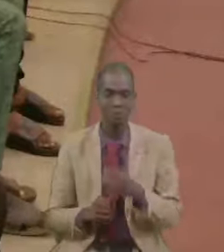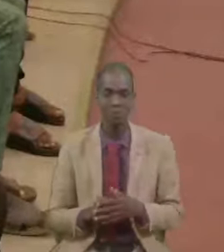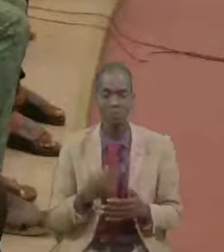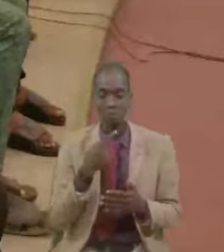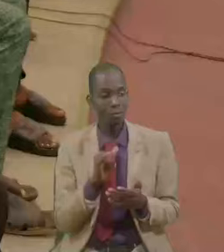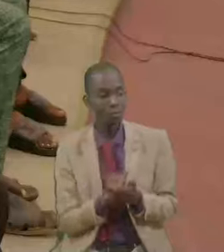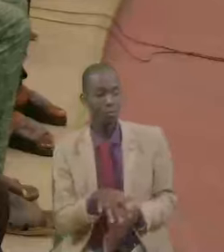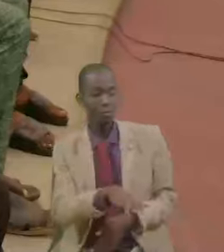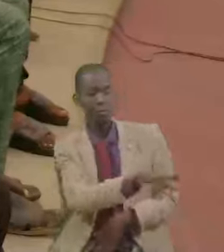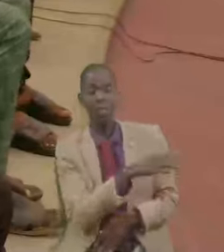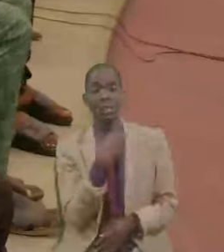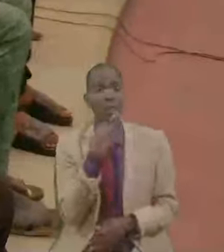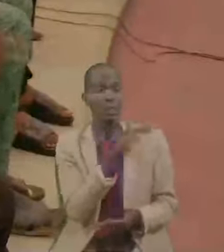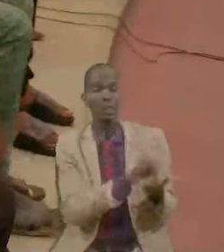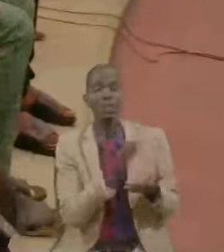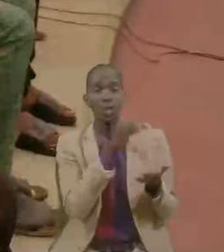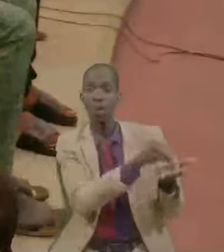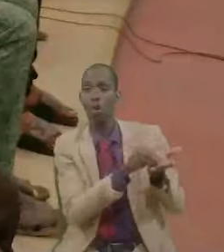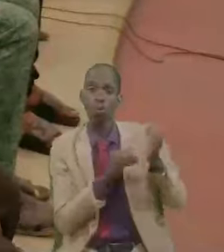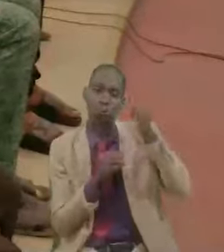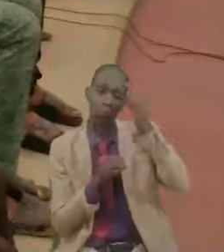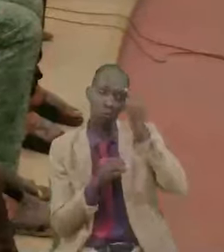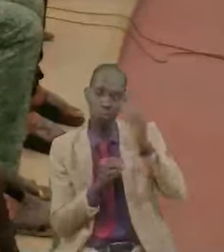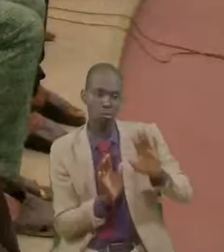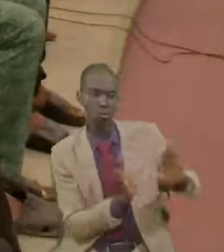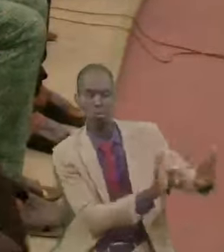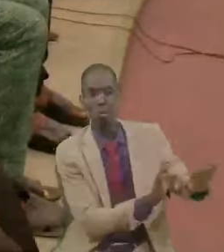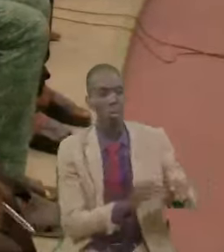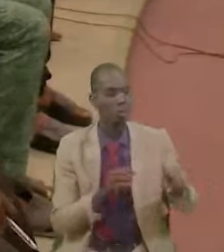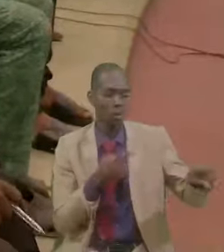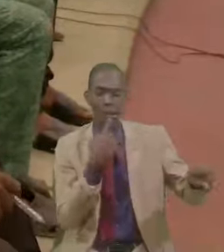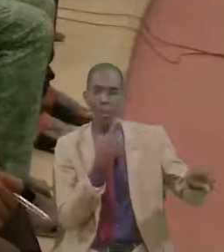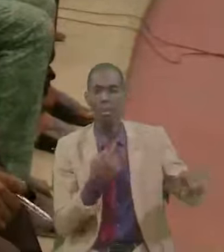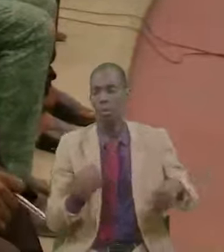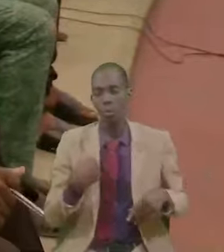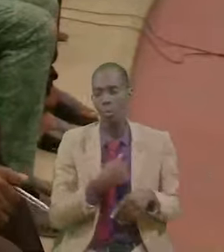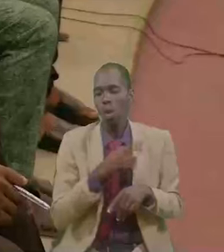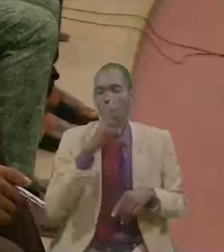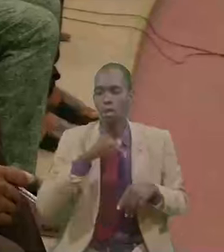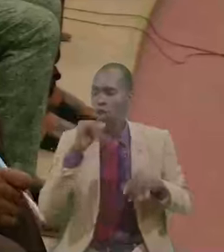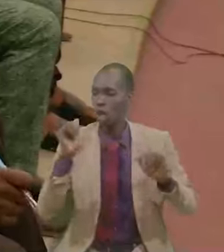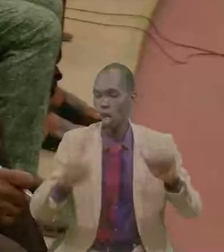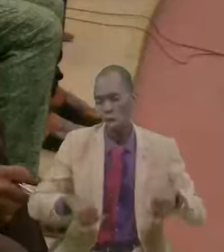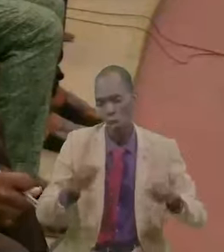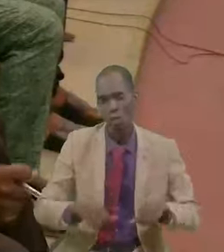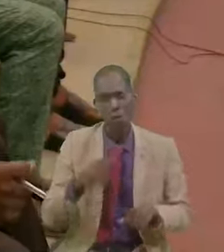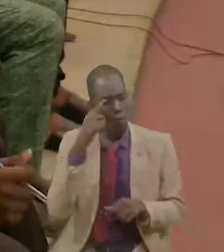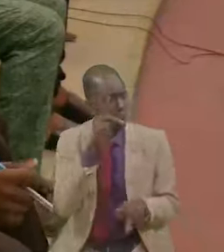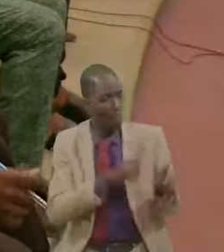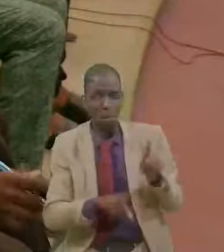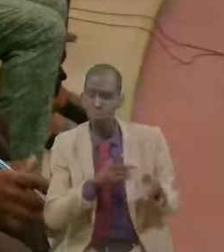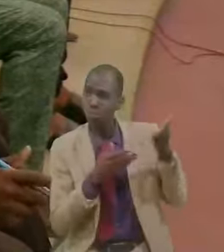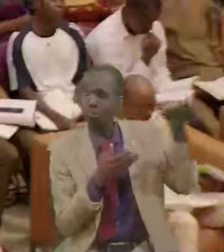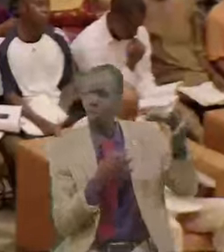Ils ont dit, ça c'est leur parole, nous ne pouvons pas monter contre ce peuple, car il est plus fort que